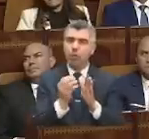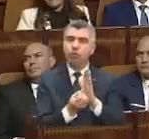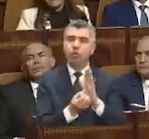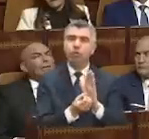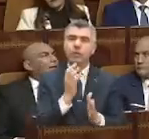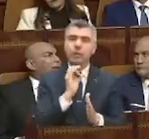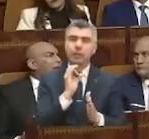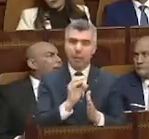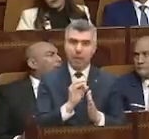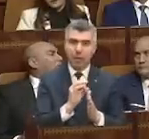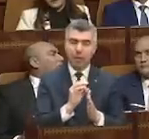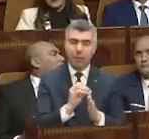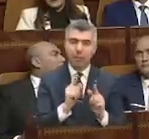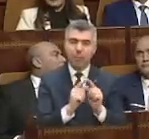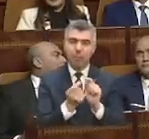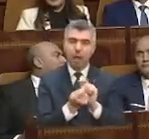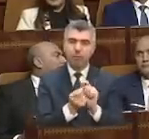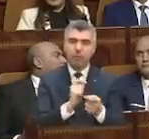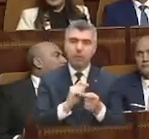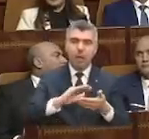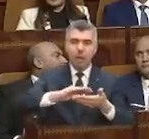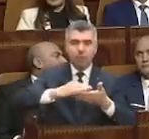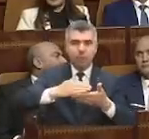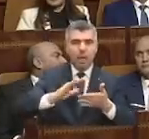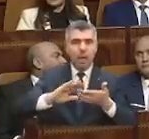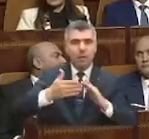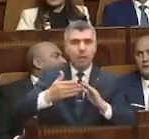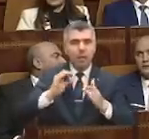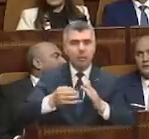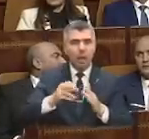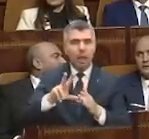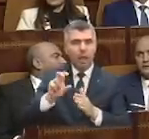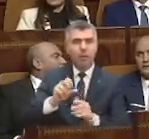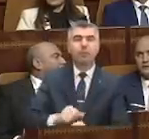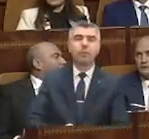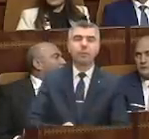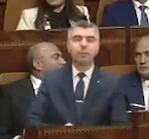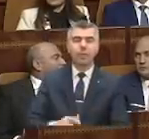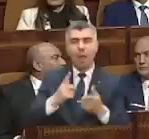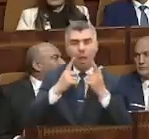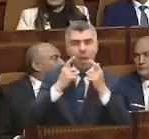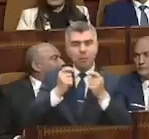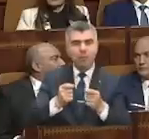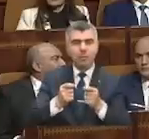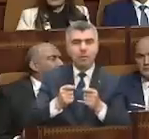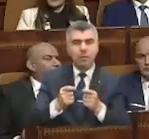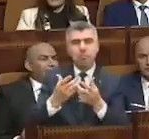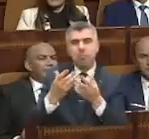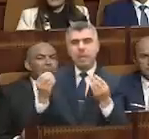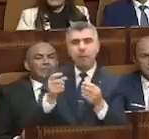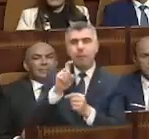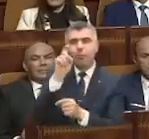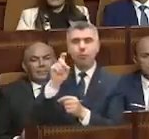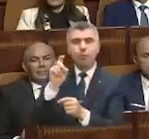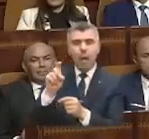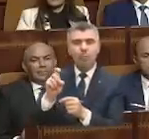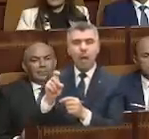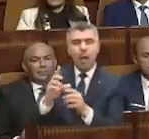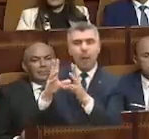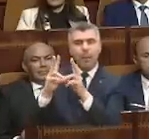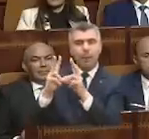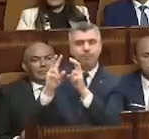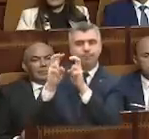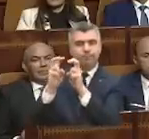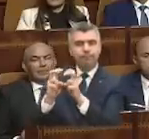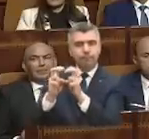وعالم التحول الرقمي غير انه يلاحظ ان العديد من الجماعات كبيره من مواد البشريه